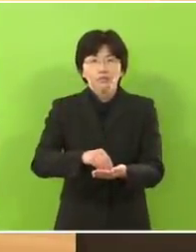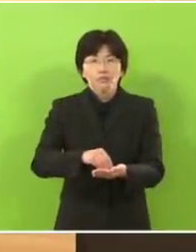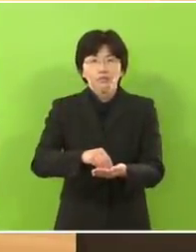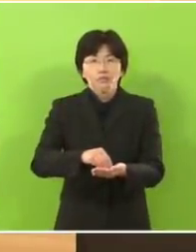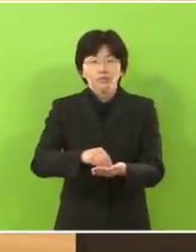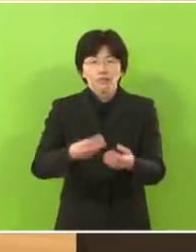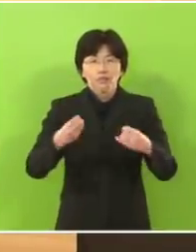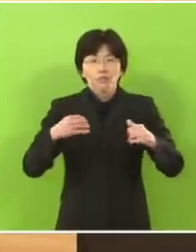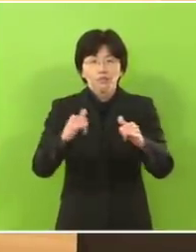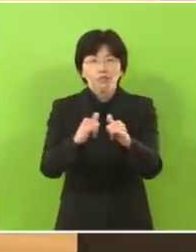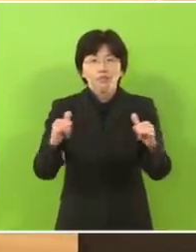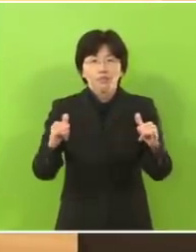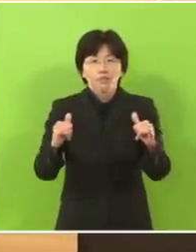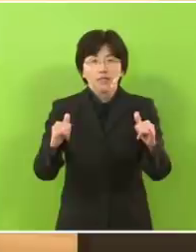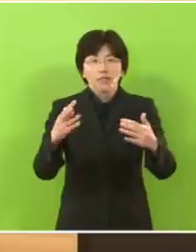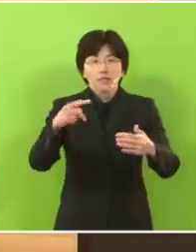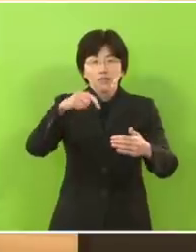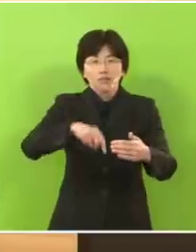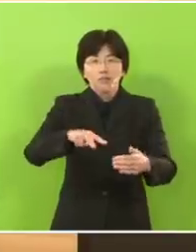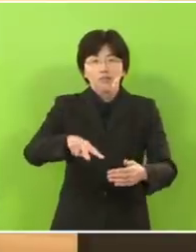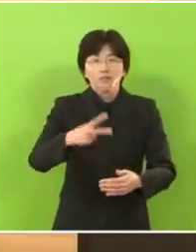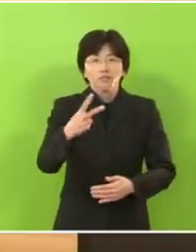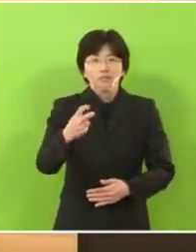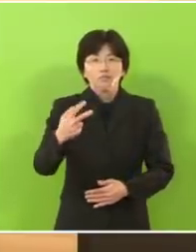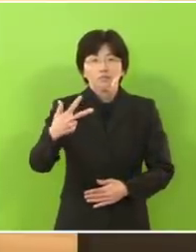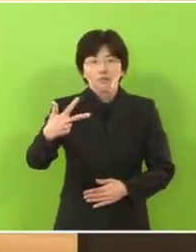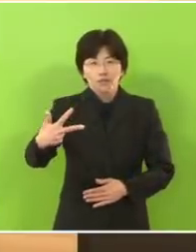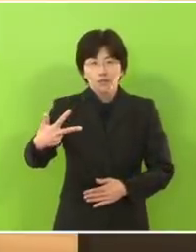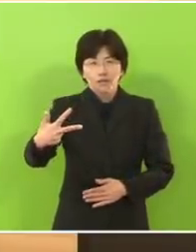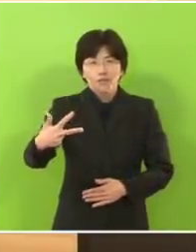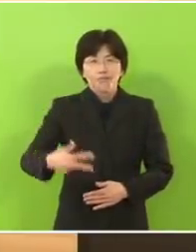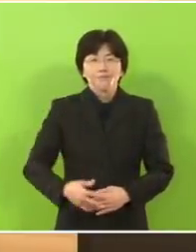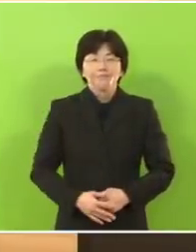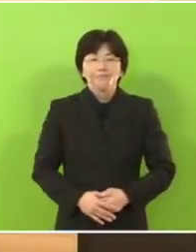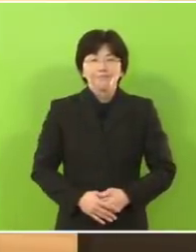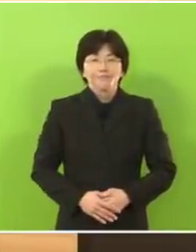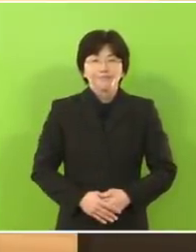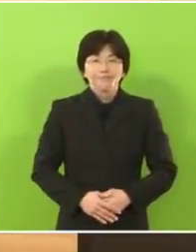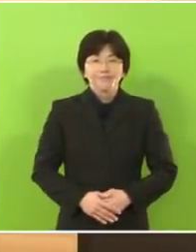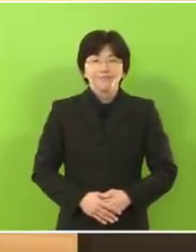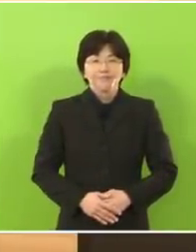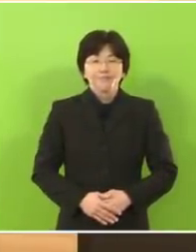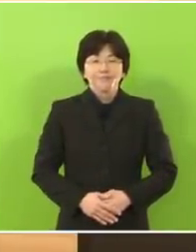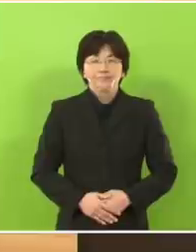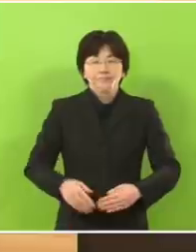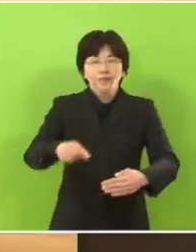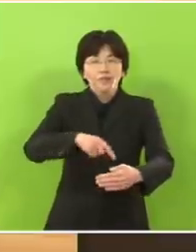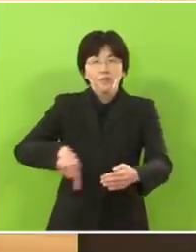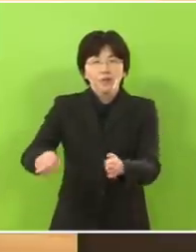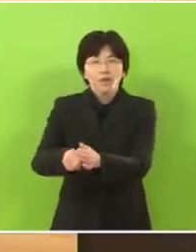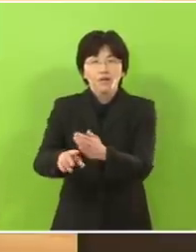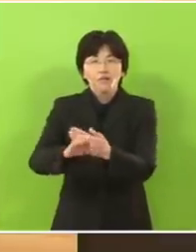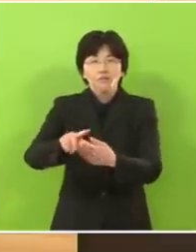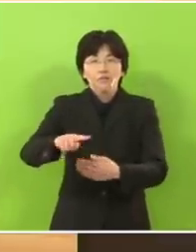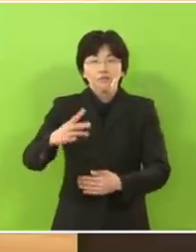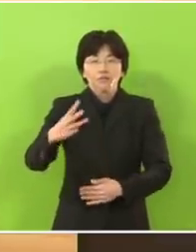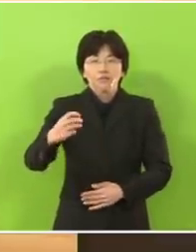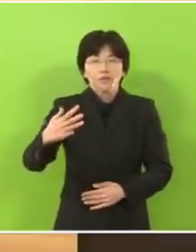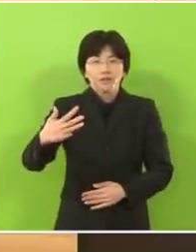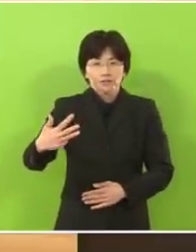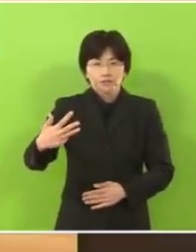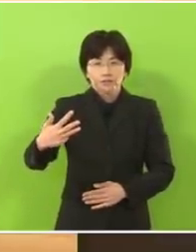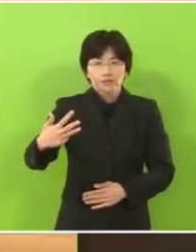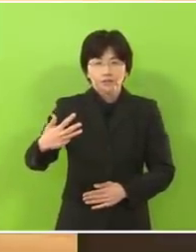陽性者の方県内では227名でございました内訳は既存が138